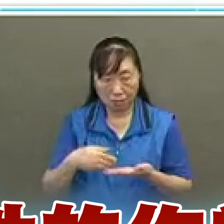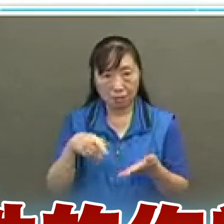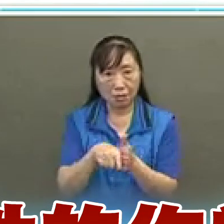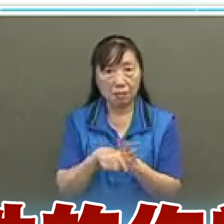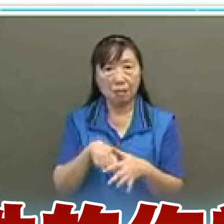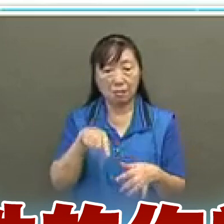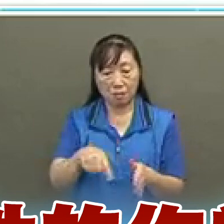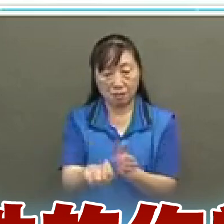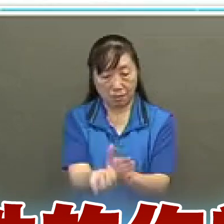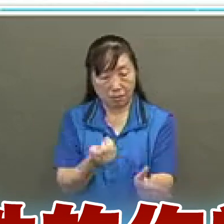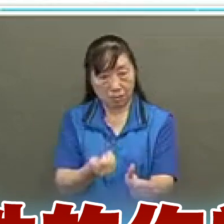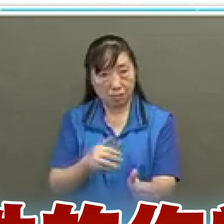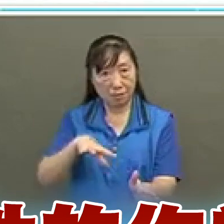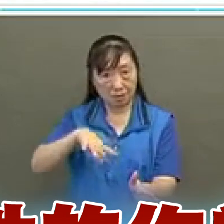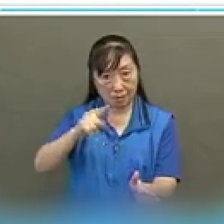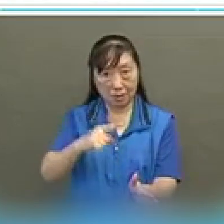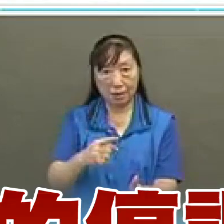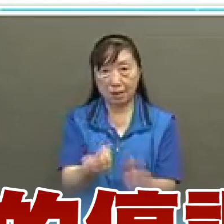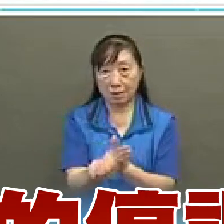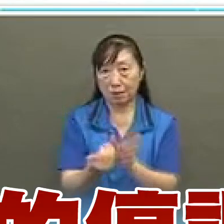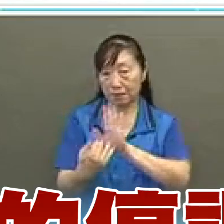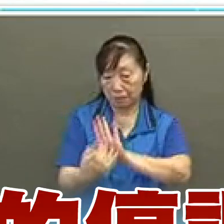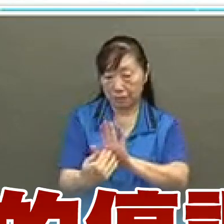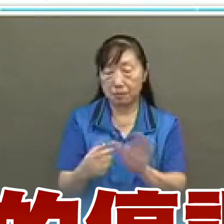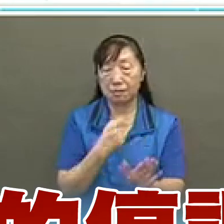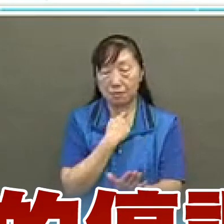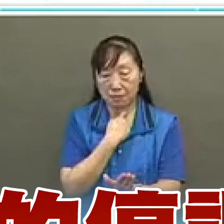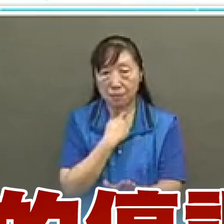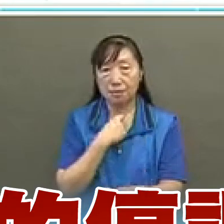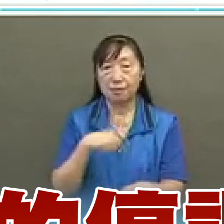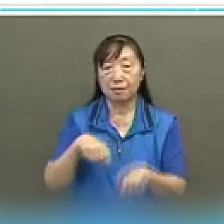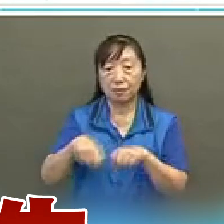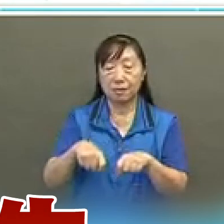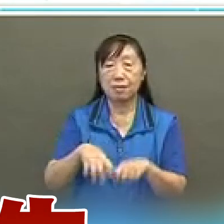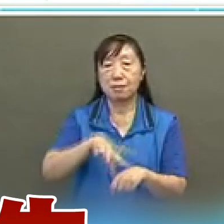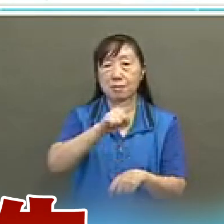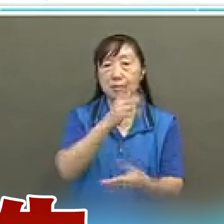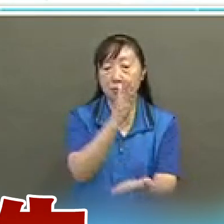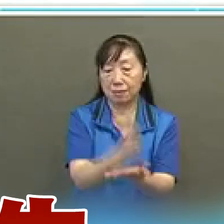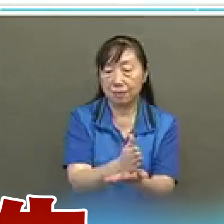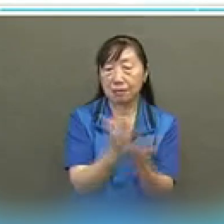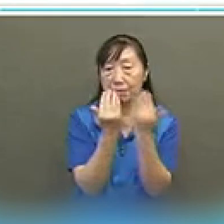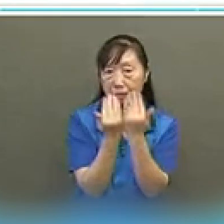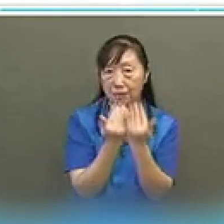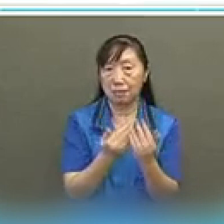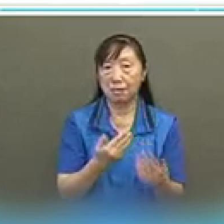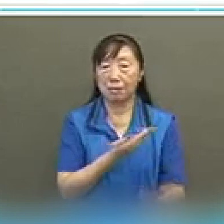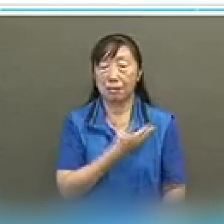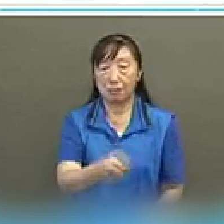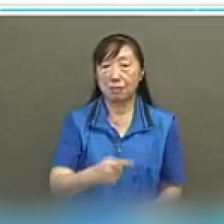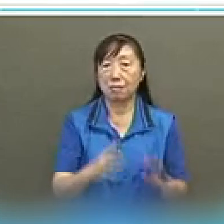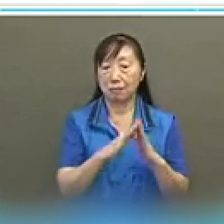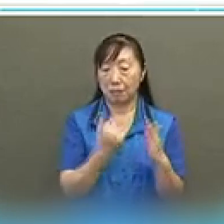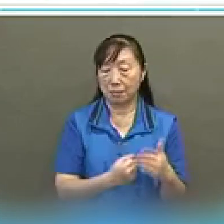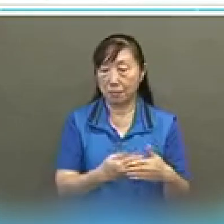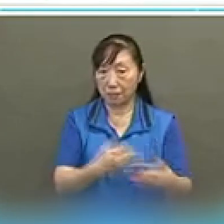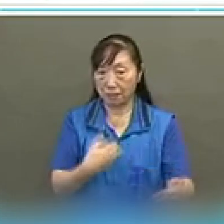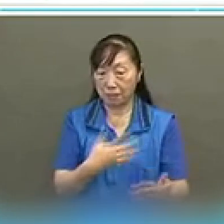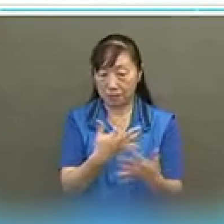预防性的作为，希望能够预防性的停课，让及格的学生在没有确认之前